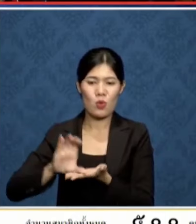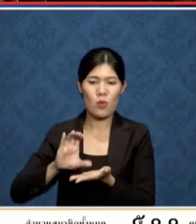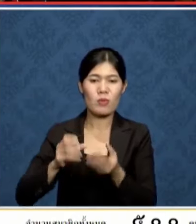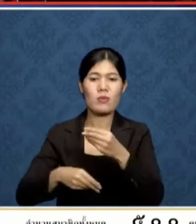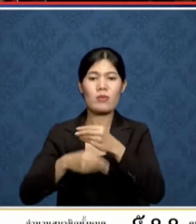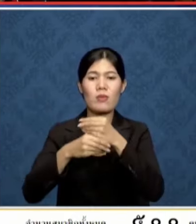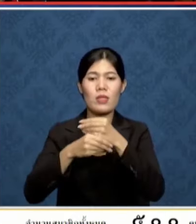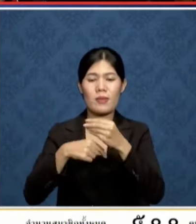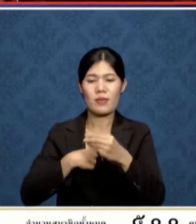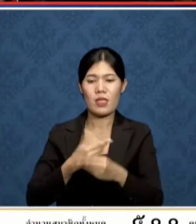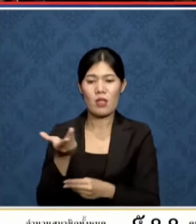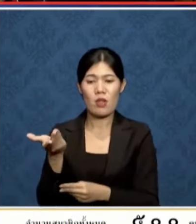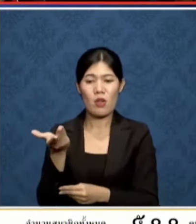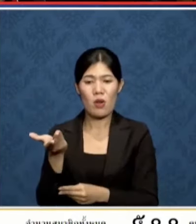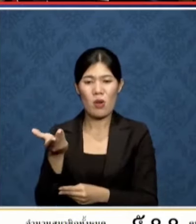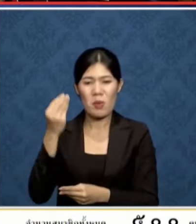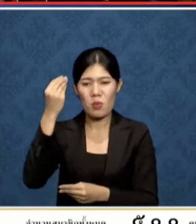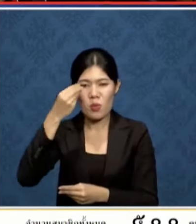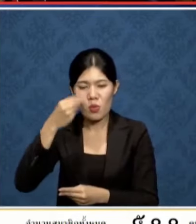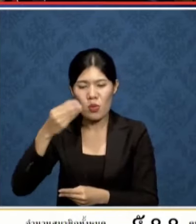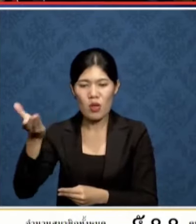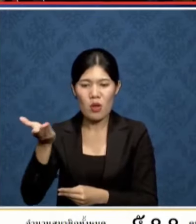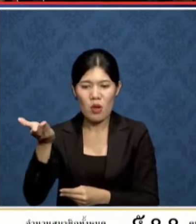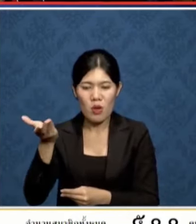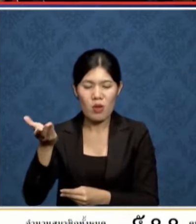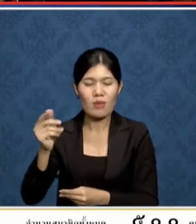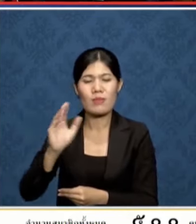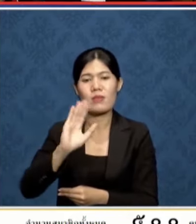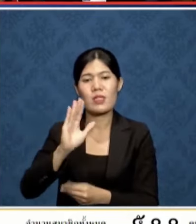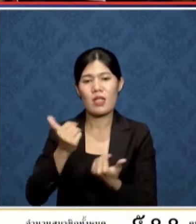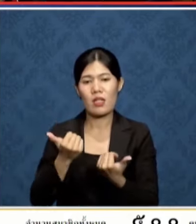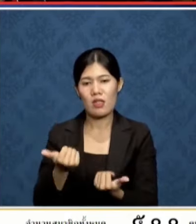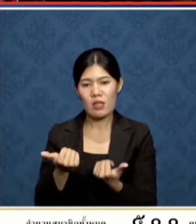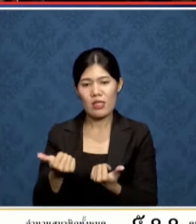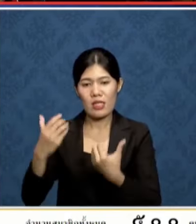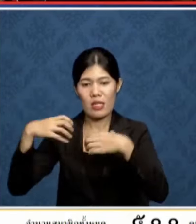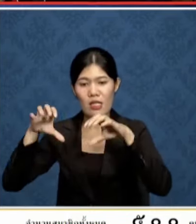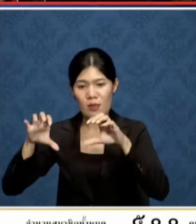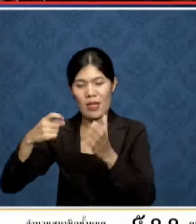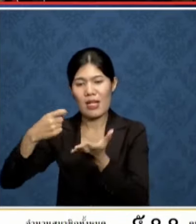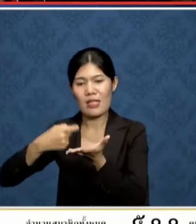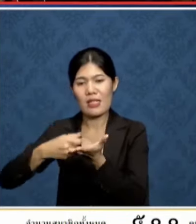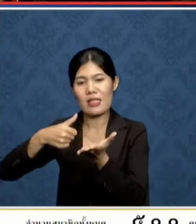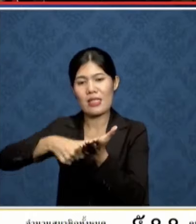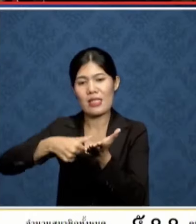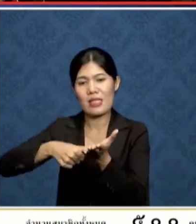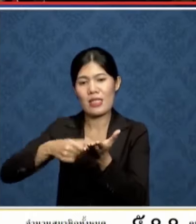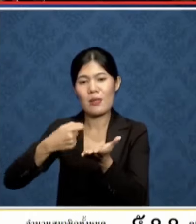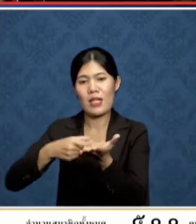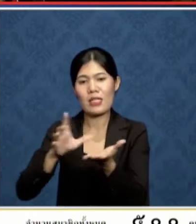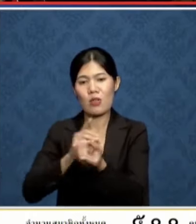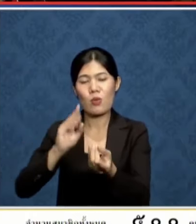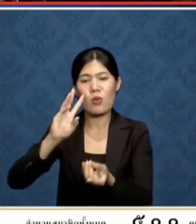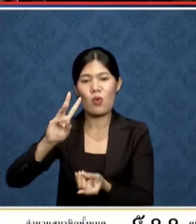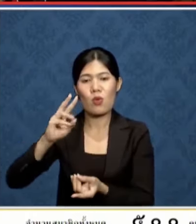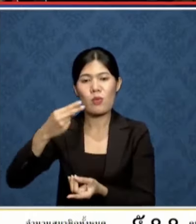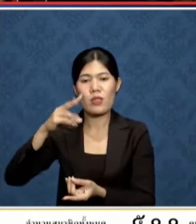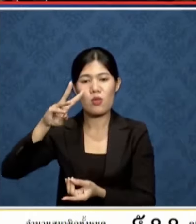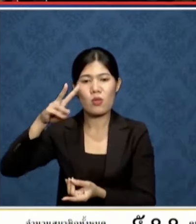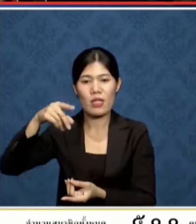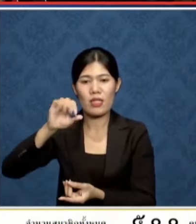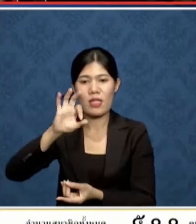เองก็ไม่ได้ขอมั่วๆั่วๆนะครับความจริงคือวันนี้รัฐบาลกำลังติดหนี้ประกันสังคมอยู่ 66,000ล้านบาทครับซึ่งในปี